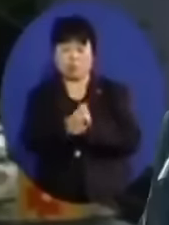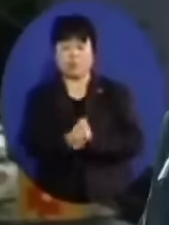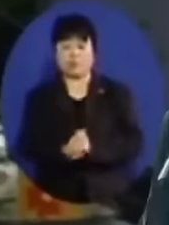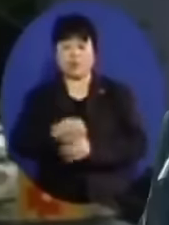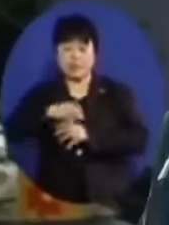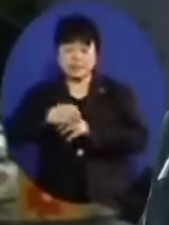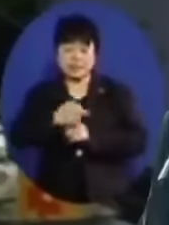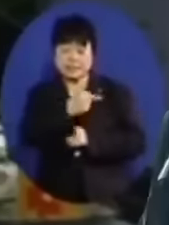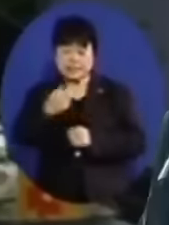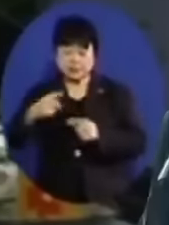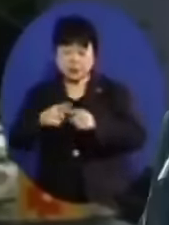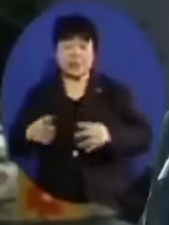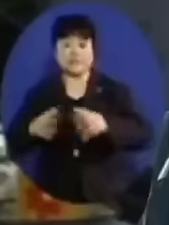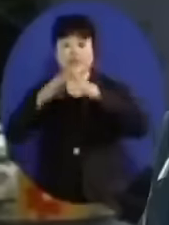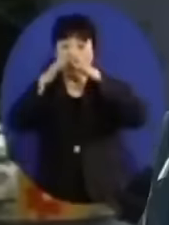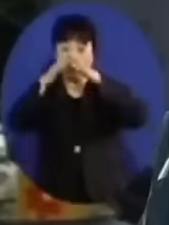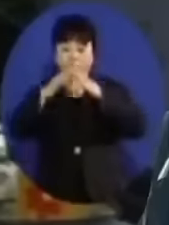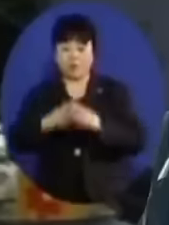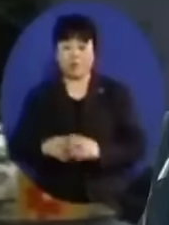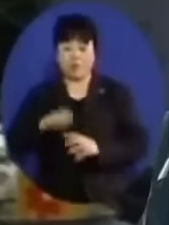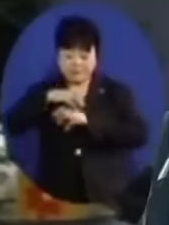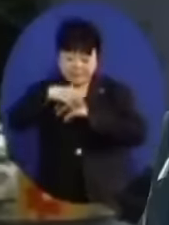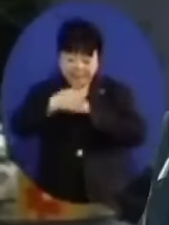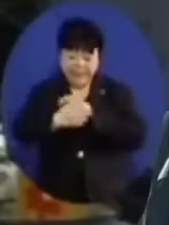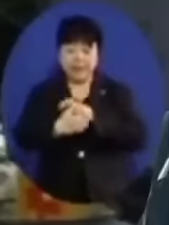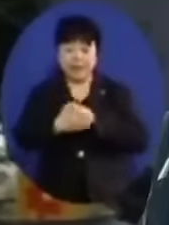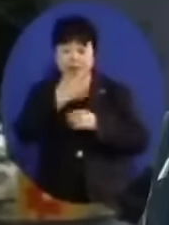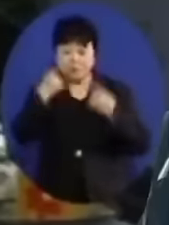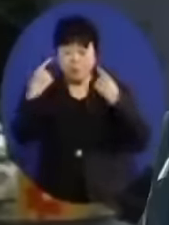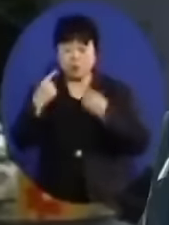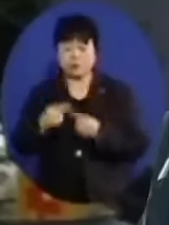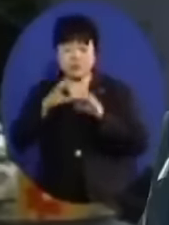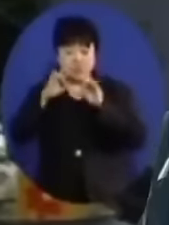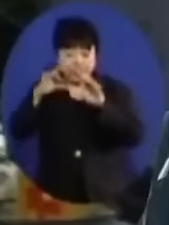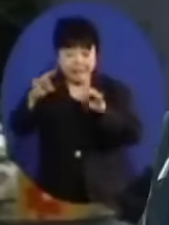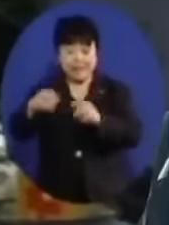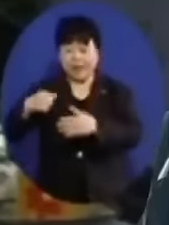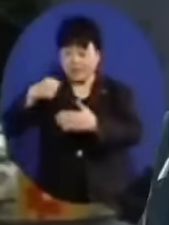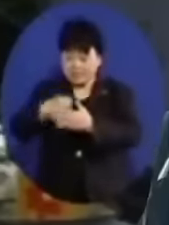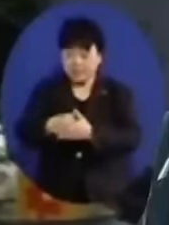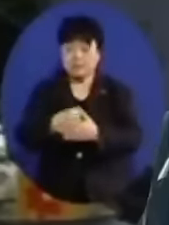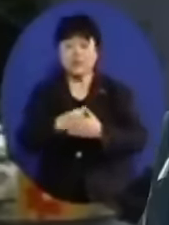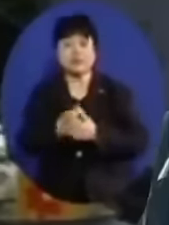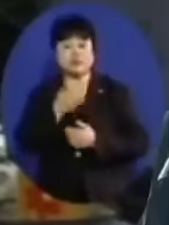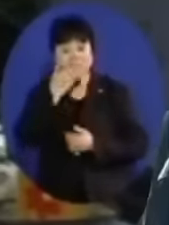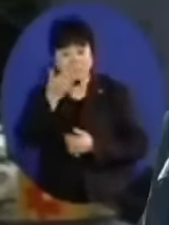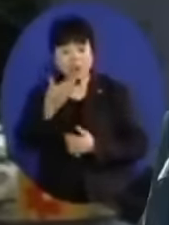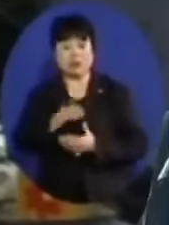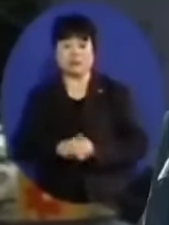세계 최대 교회를 세워서 온 세계 복음화하겠다는 결심을 하고 있었습니다.